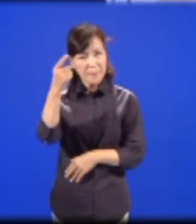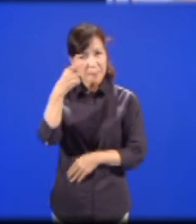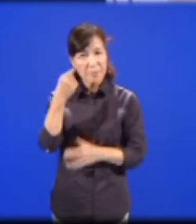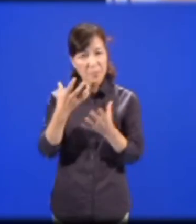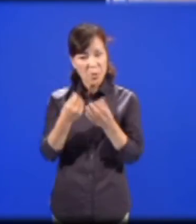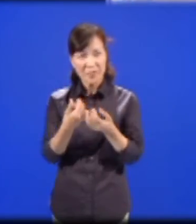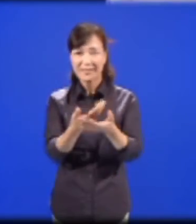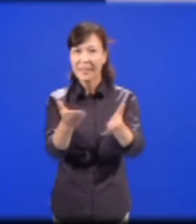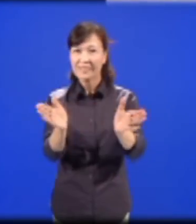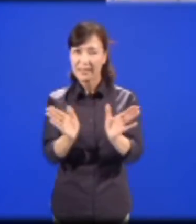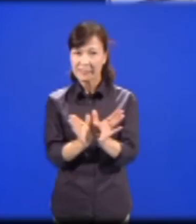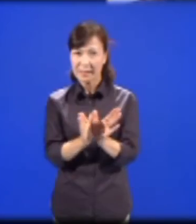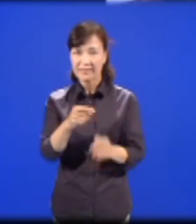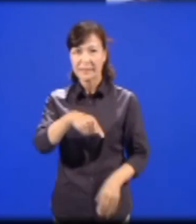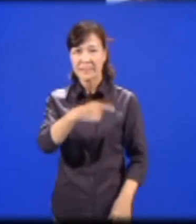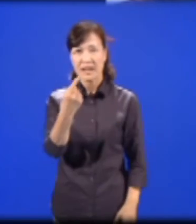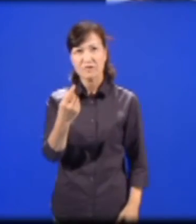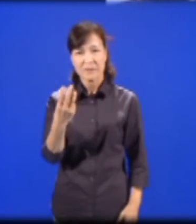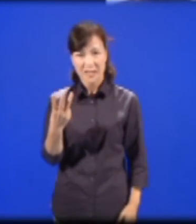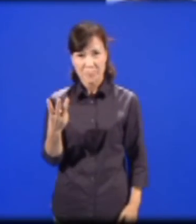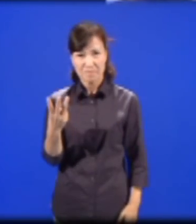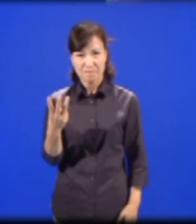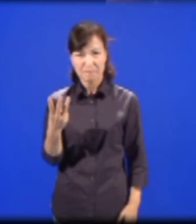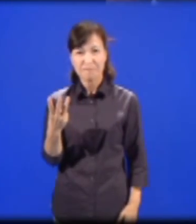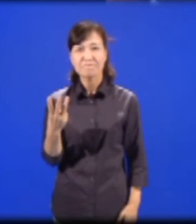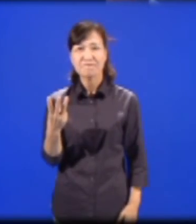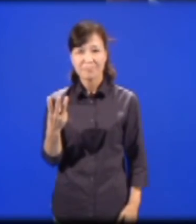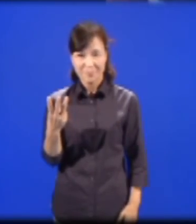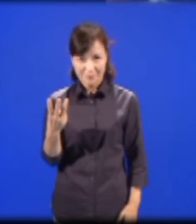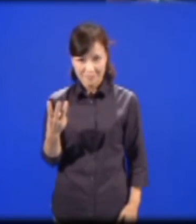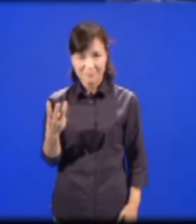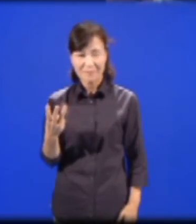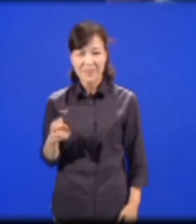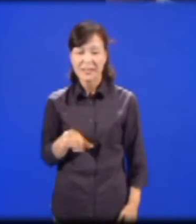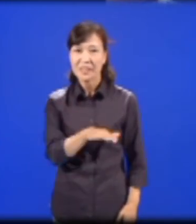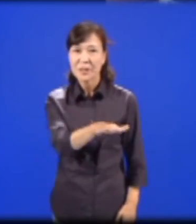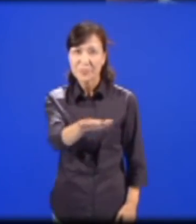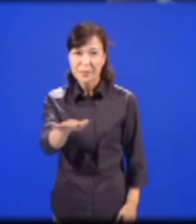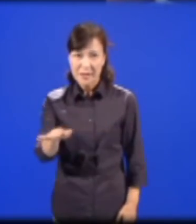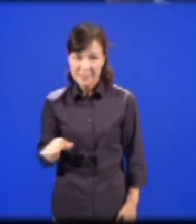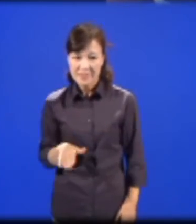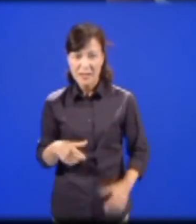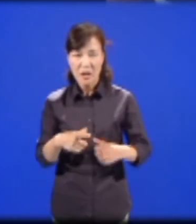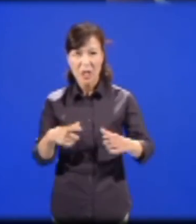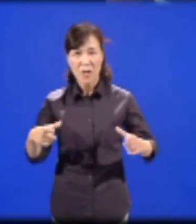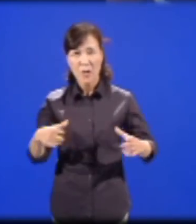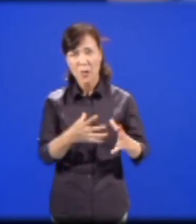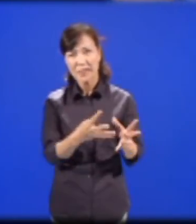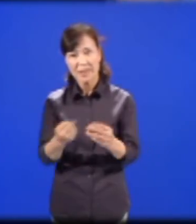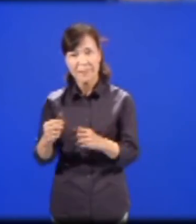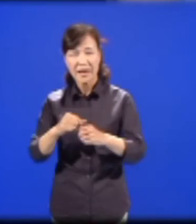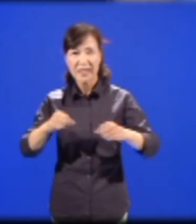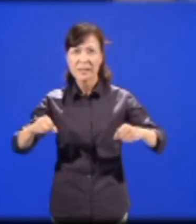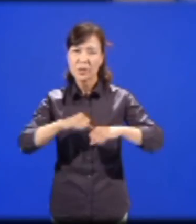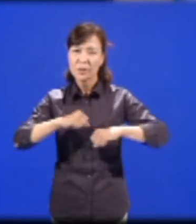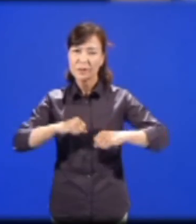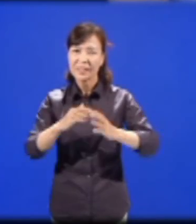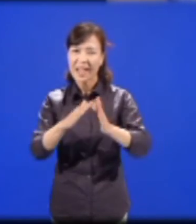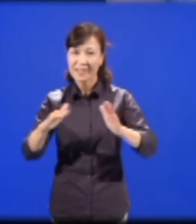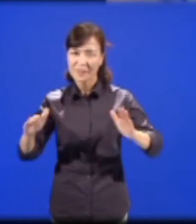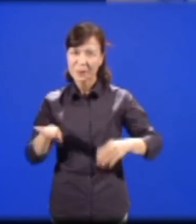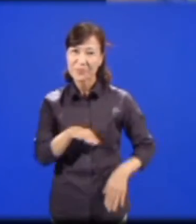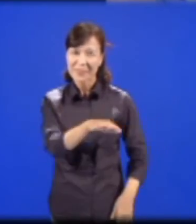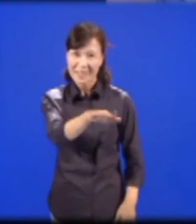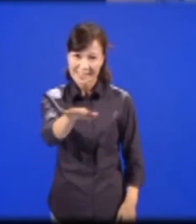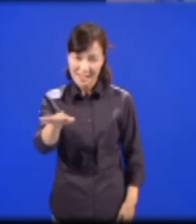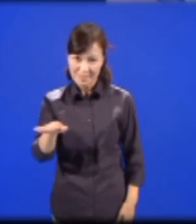所そういう団体さんがあります。 今集まっているのは大沢長寿会の皆さん。皆